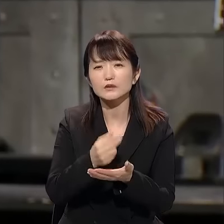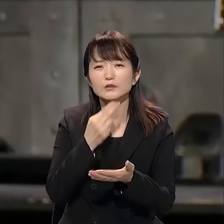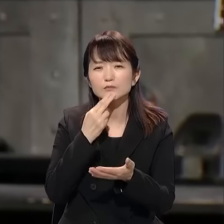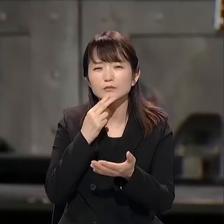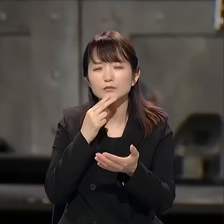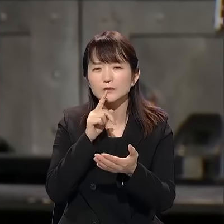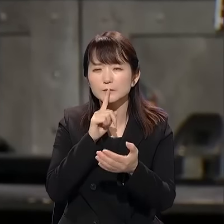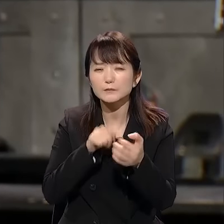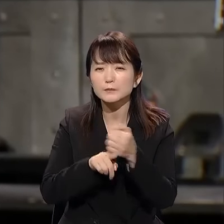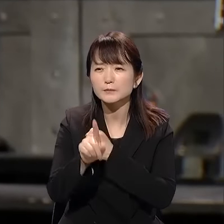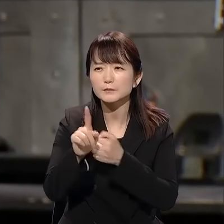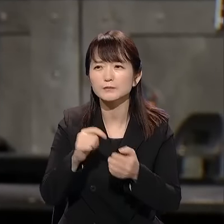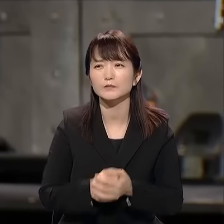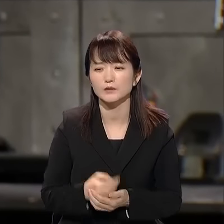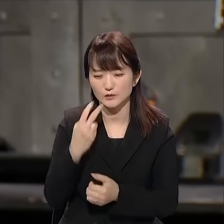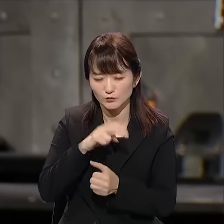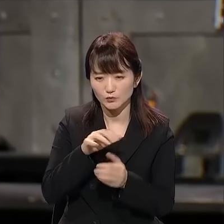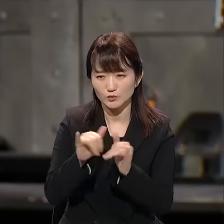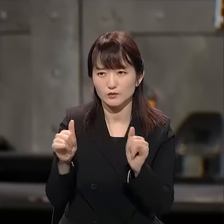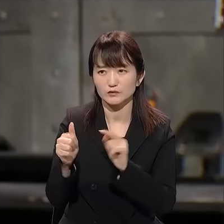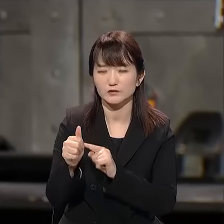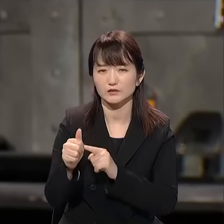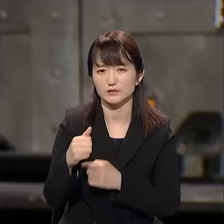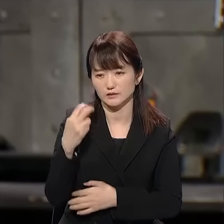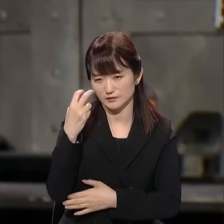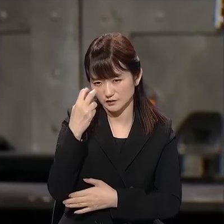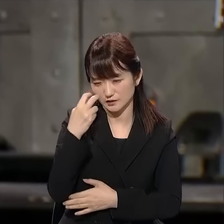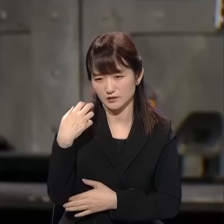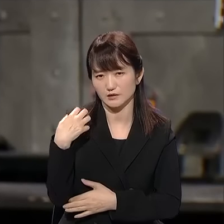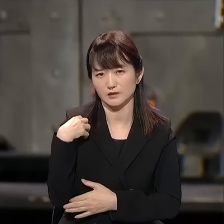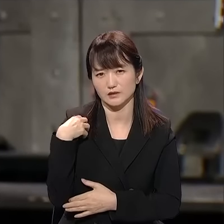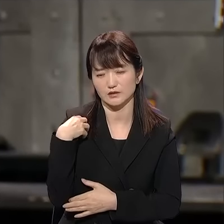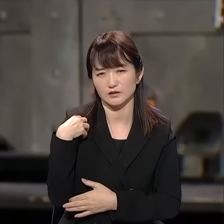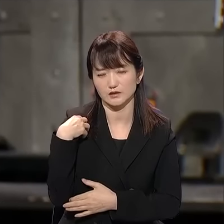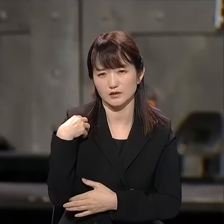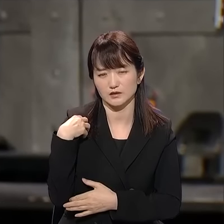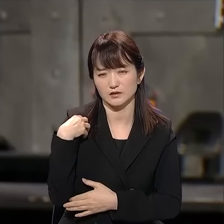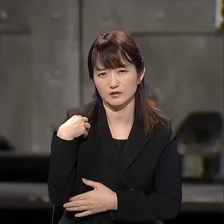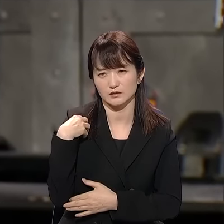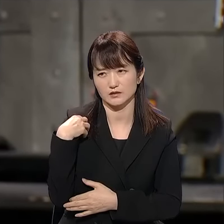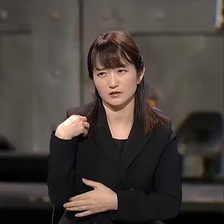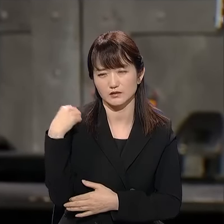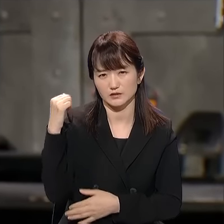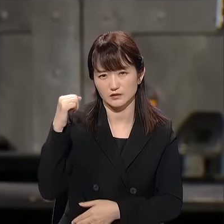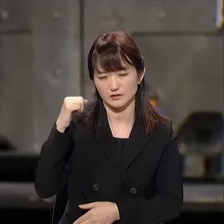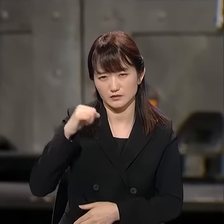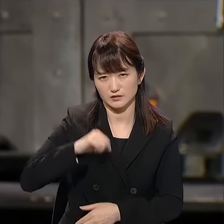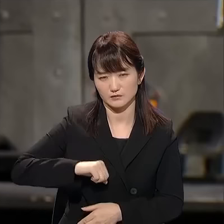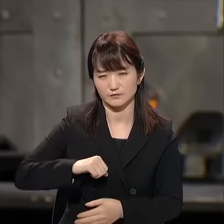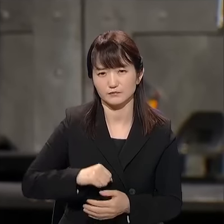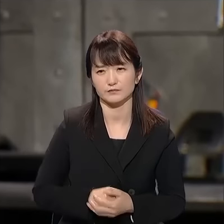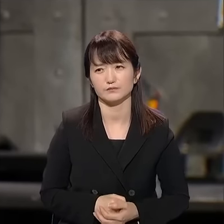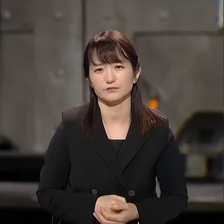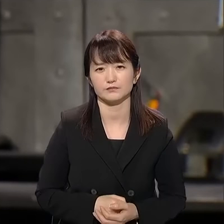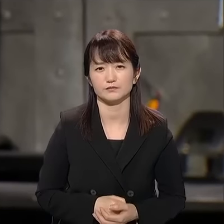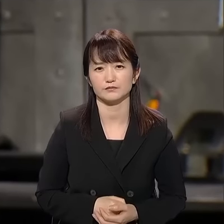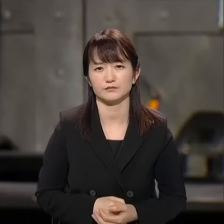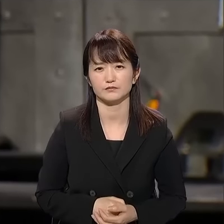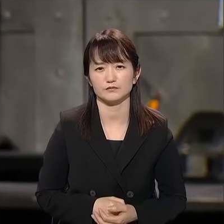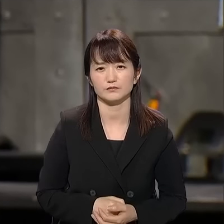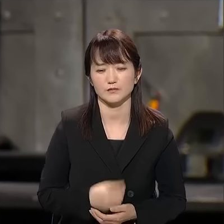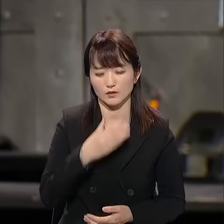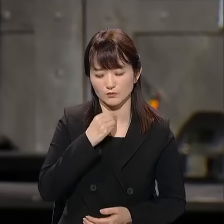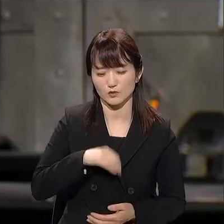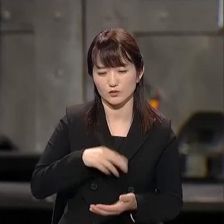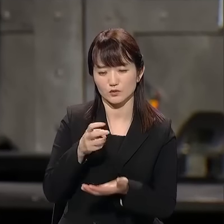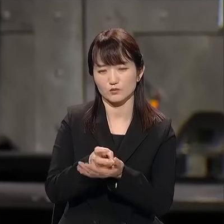보유사 주의 의무 관리감독 의무를 했다고 지금 주장하고 있기 때문에 그걸 인정을 했고요 또 정신 공과 복지법상 이수할 교역도 다 맞췄고